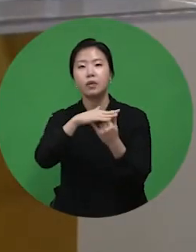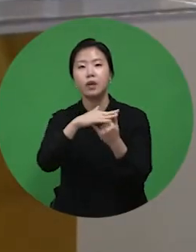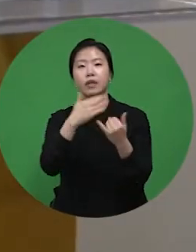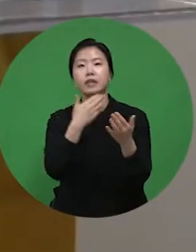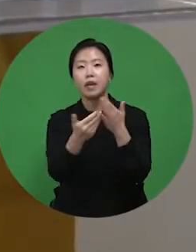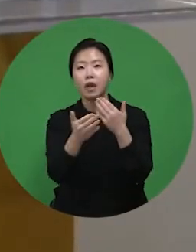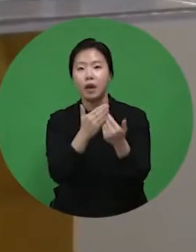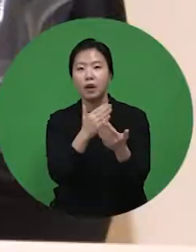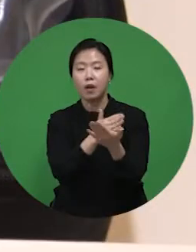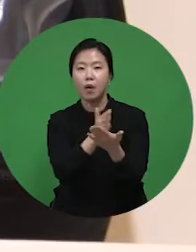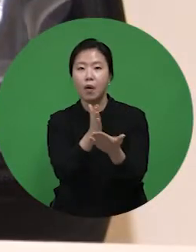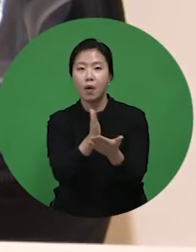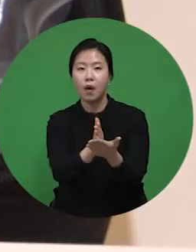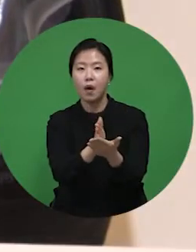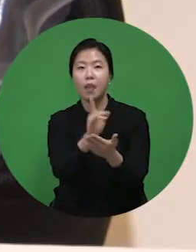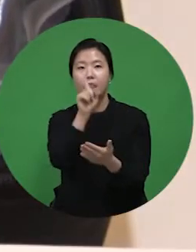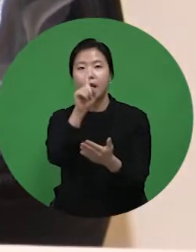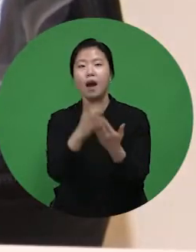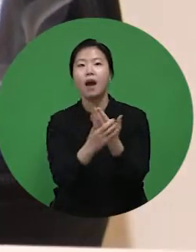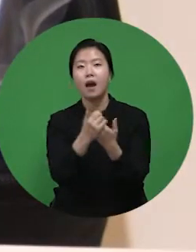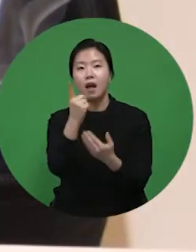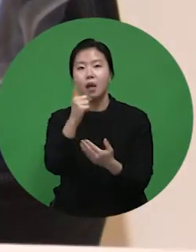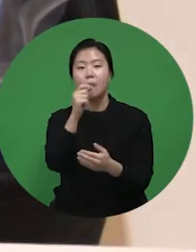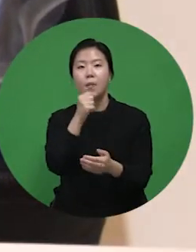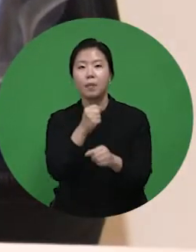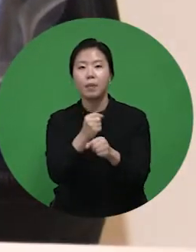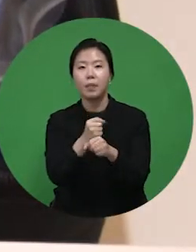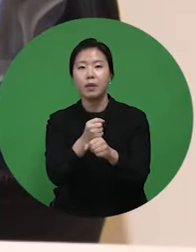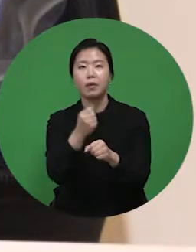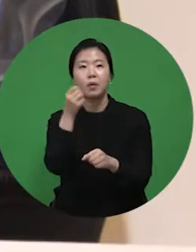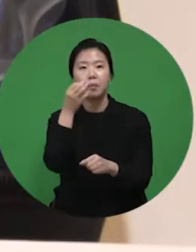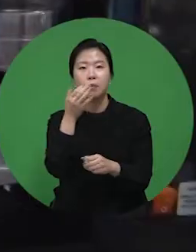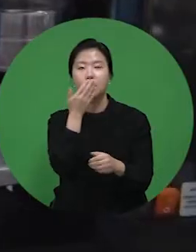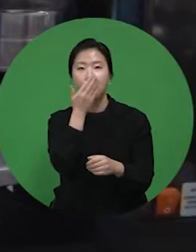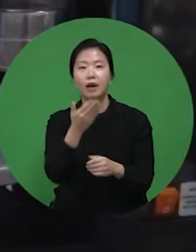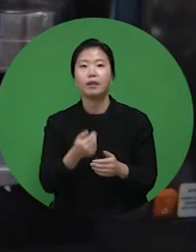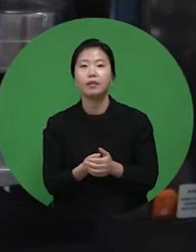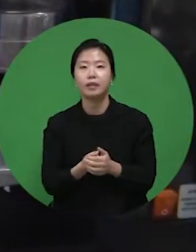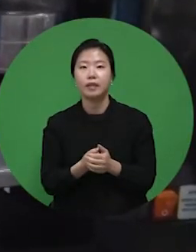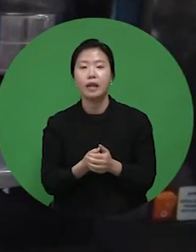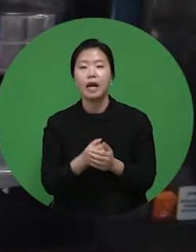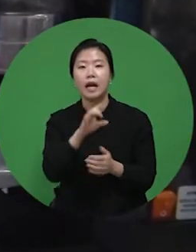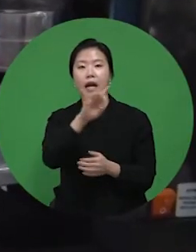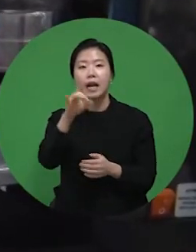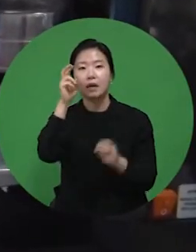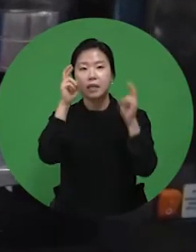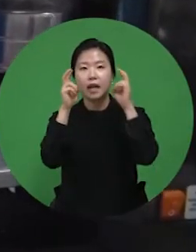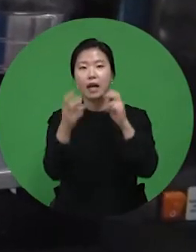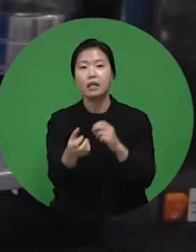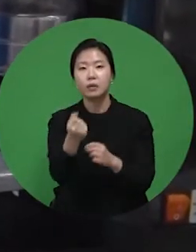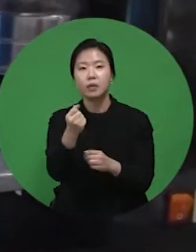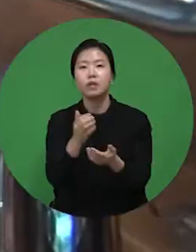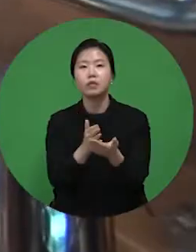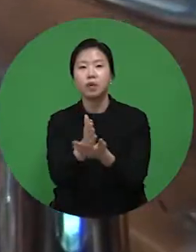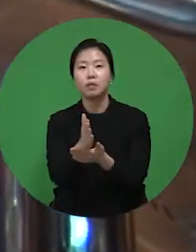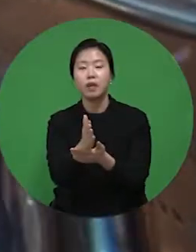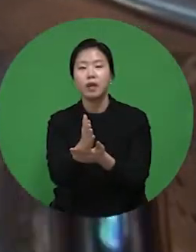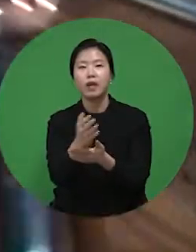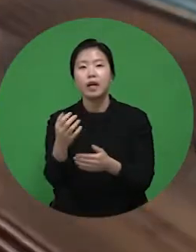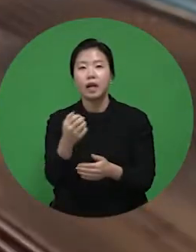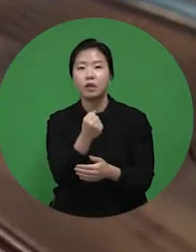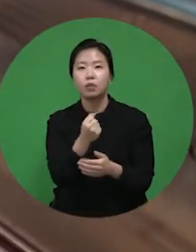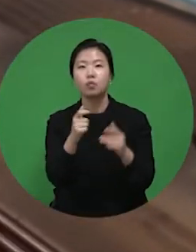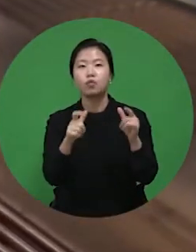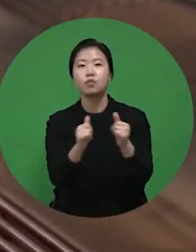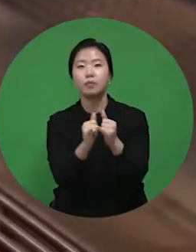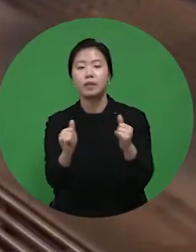위한 체험관까지 한 곳에서 다양한 공간을 제공하는데요. 각 기업이 갖고 있는 전문성을 살려